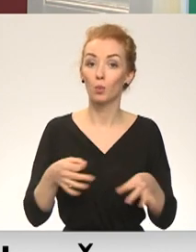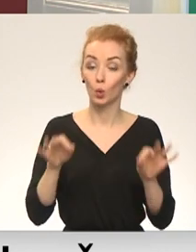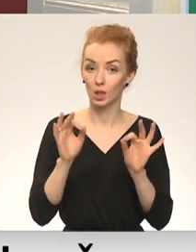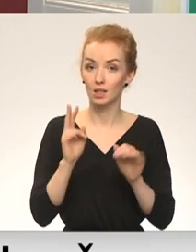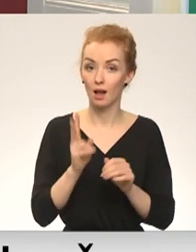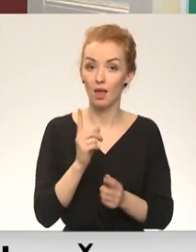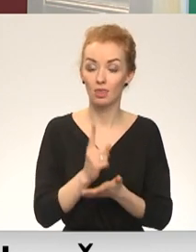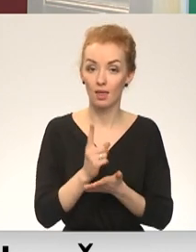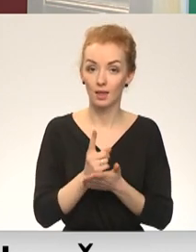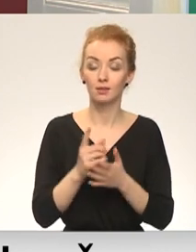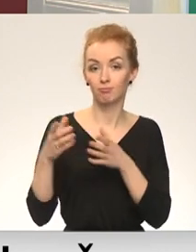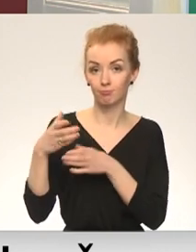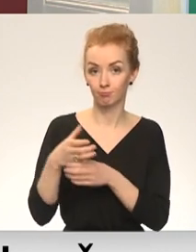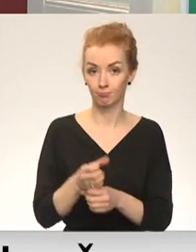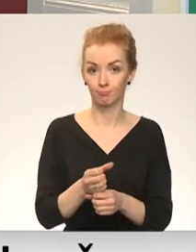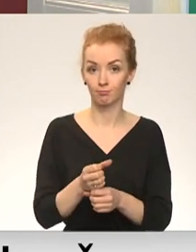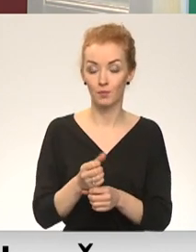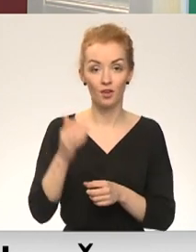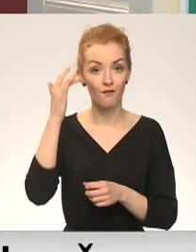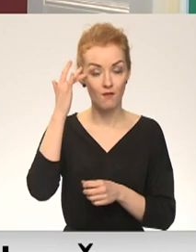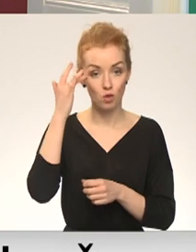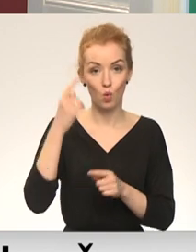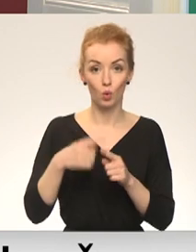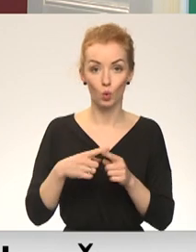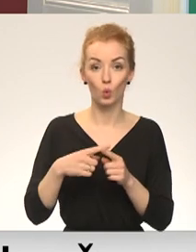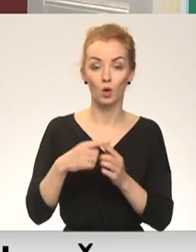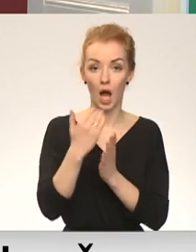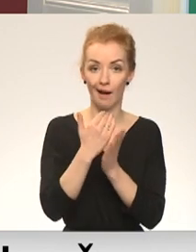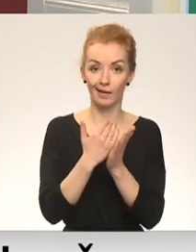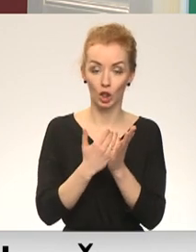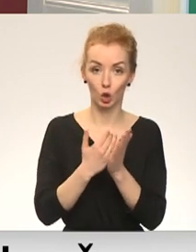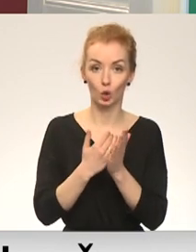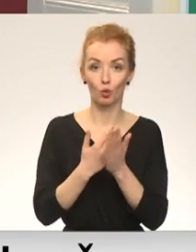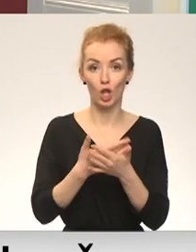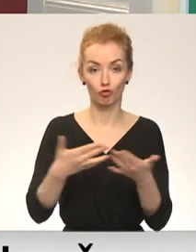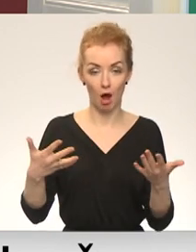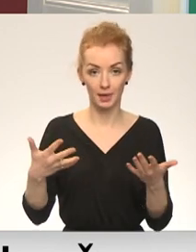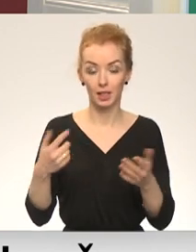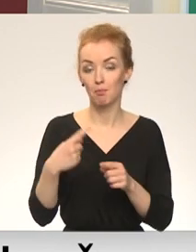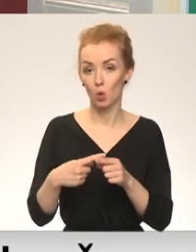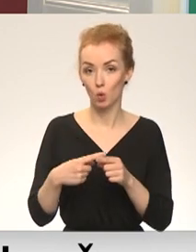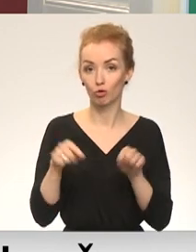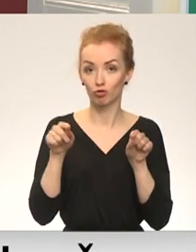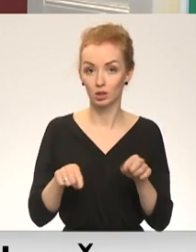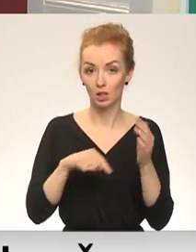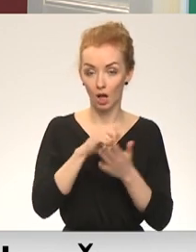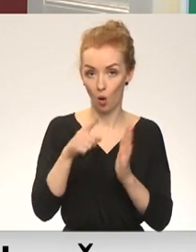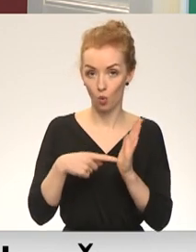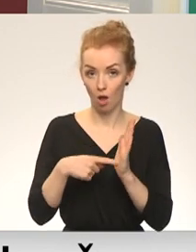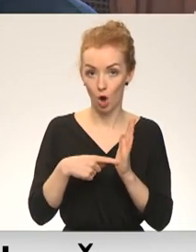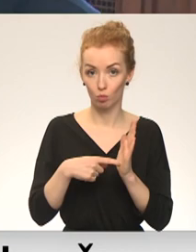ka nedrīkst samazināties viedokļu un raidījumu daudzveidība. Un šis jautājums